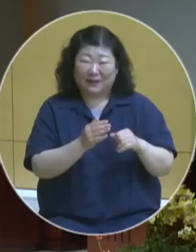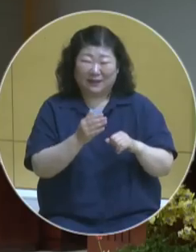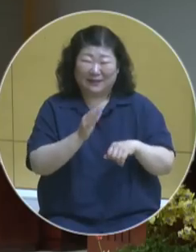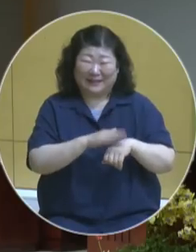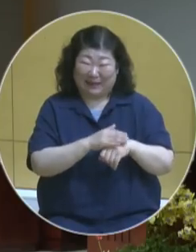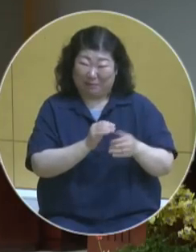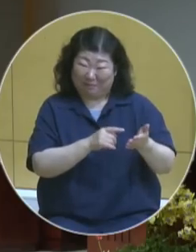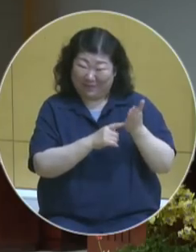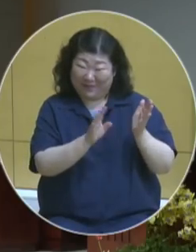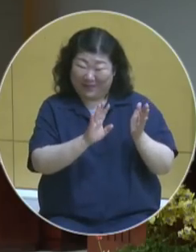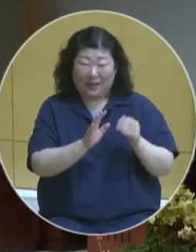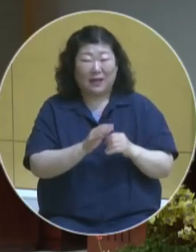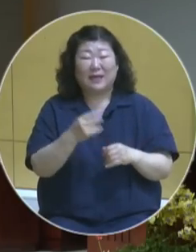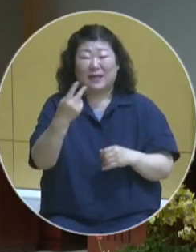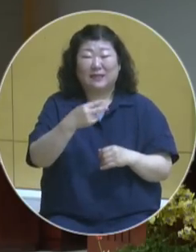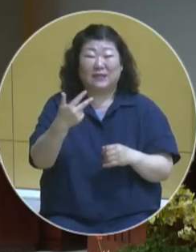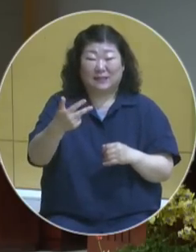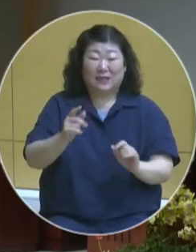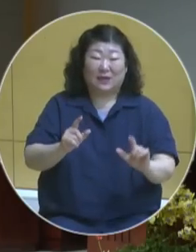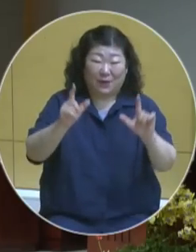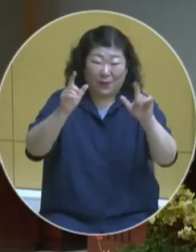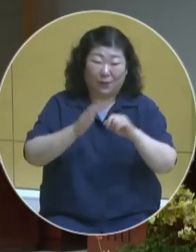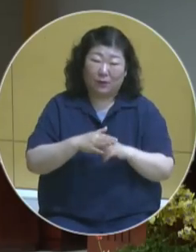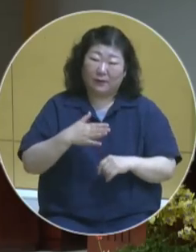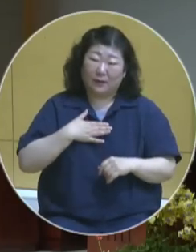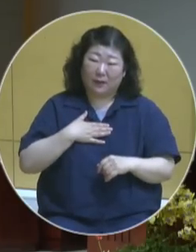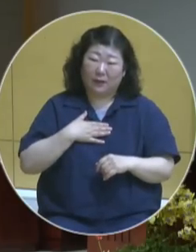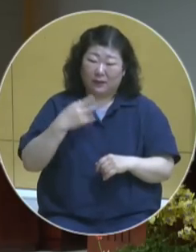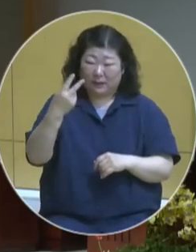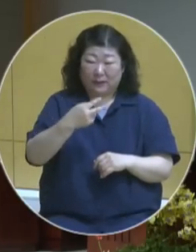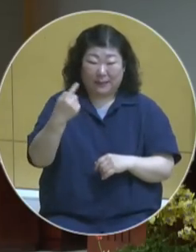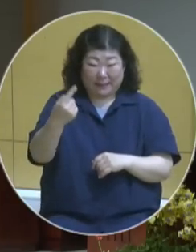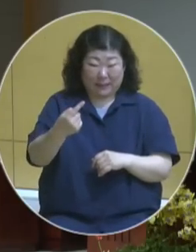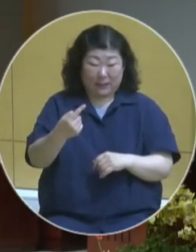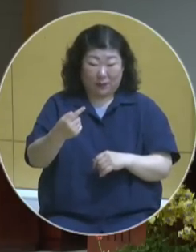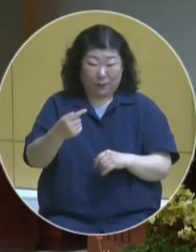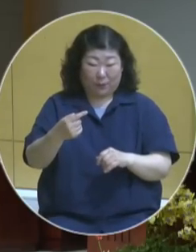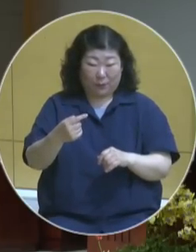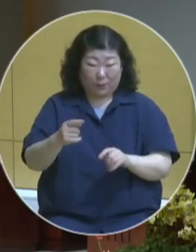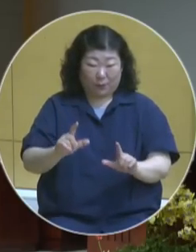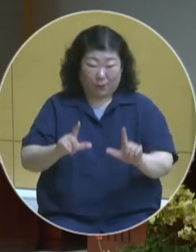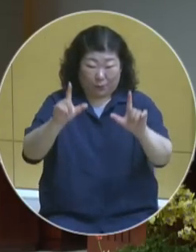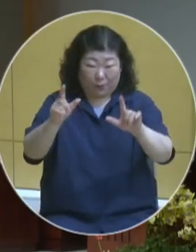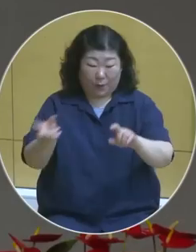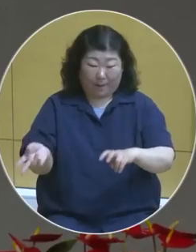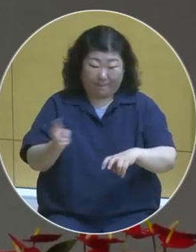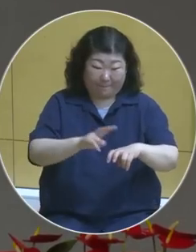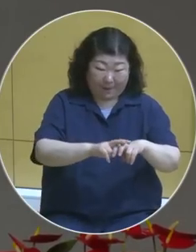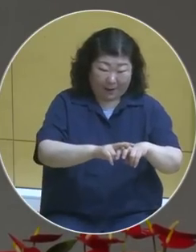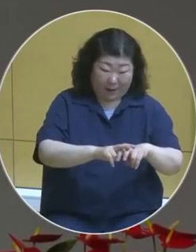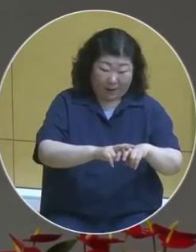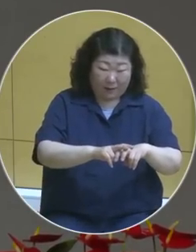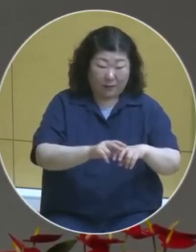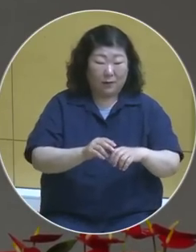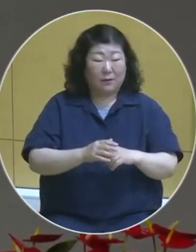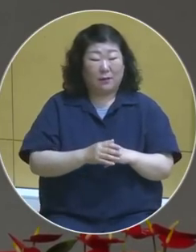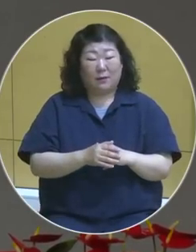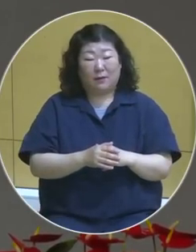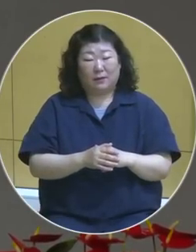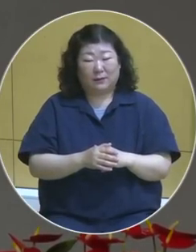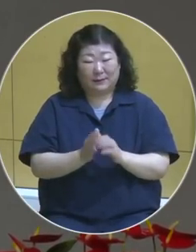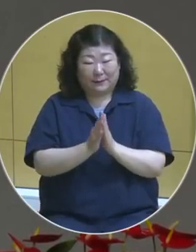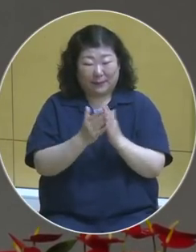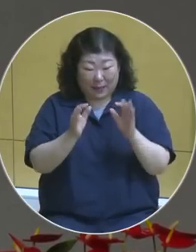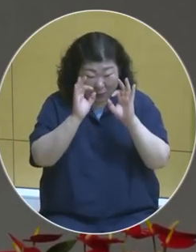2007년도에 2007년도니까 제가 우리 교회 2001년도 부임하지 않았습니까? 그런데 그 책을